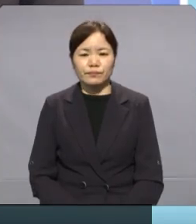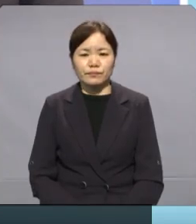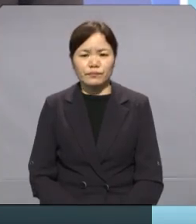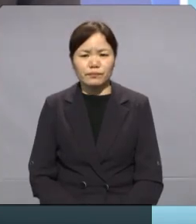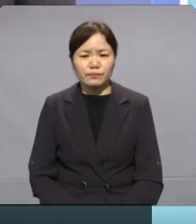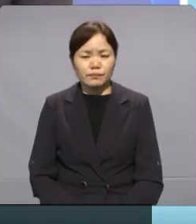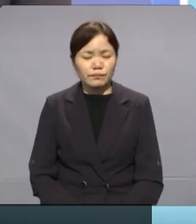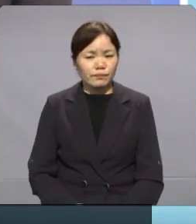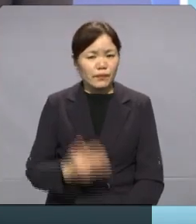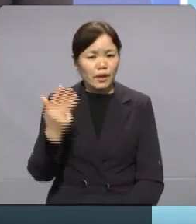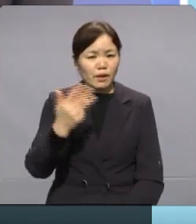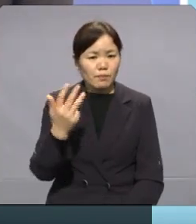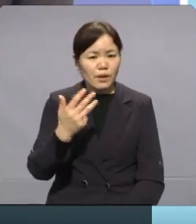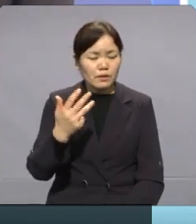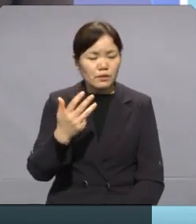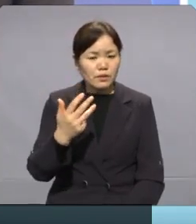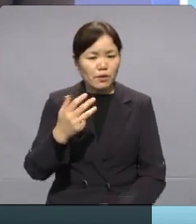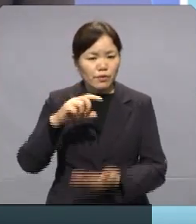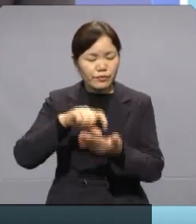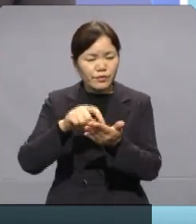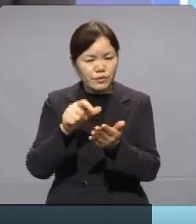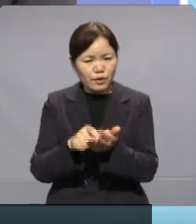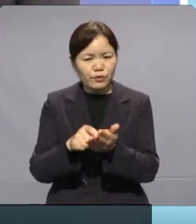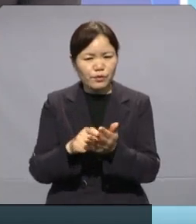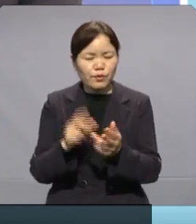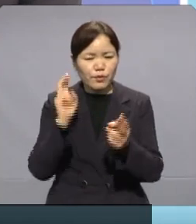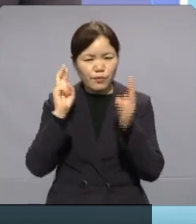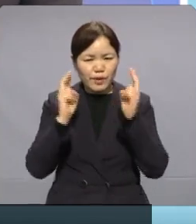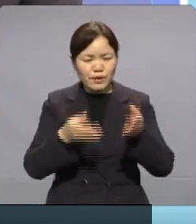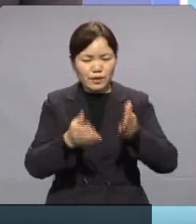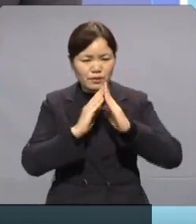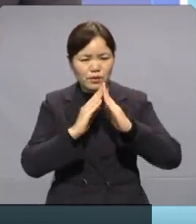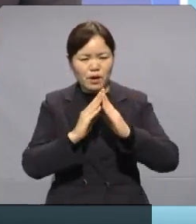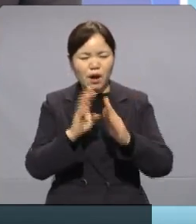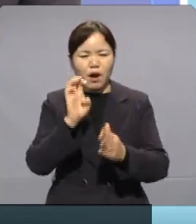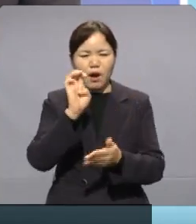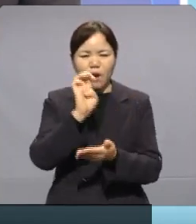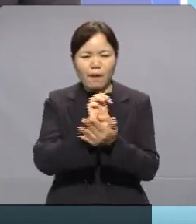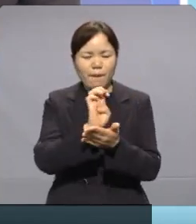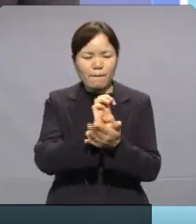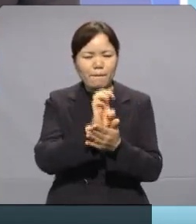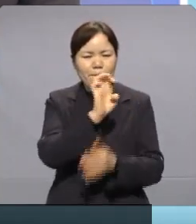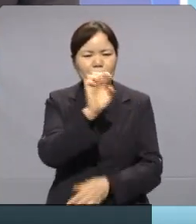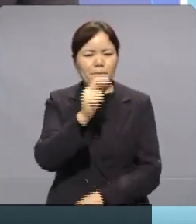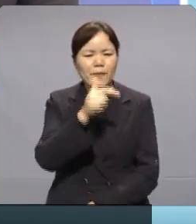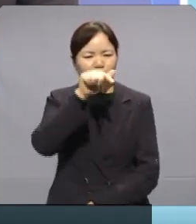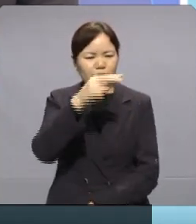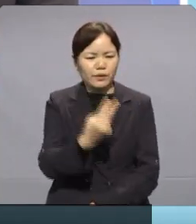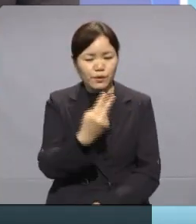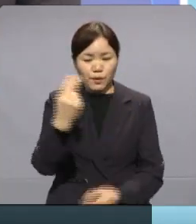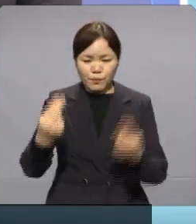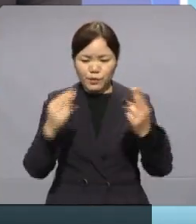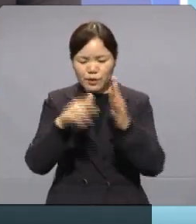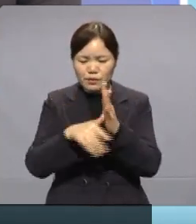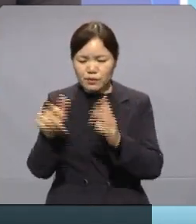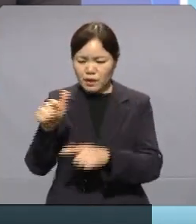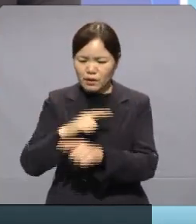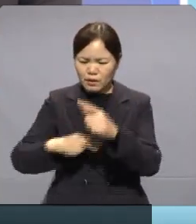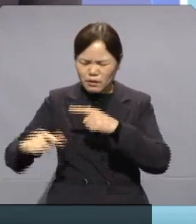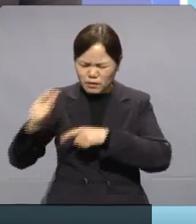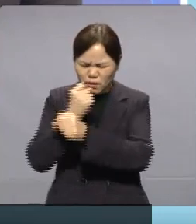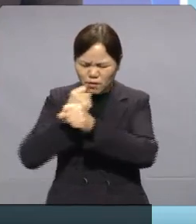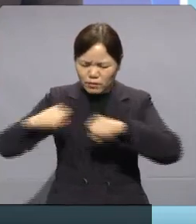신시산업단지입니다. 한 8천 개 정도 들어온다고 돼 있고요. 판교하고보다도 훨씬 더 큽니다. 이곳을